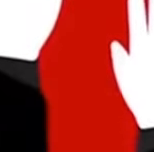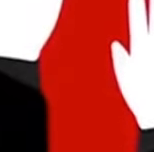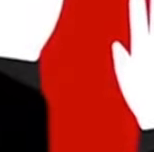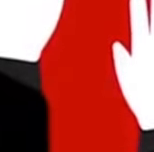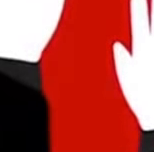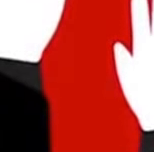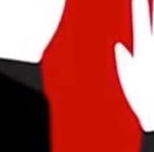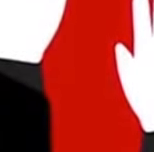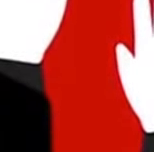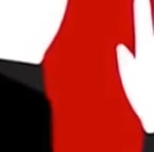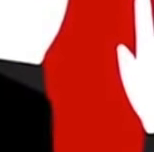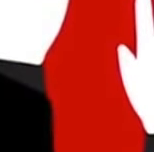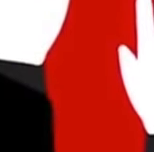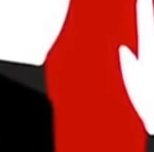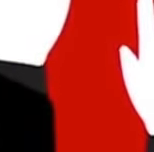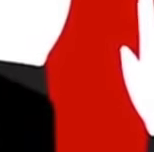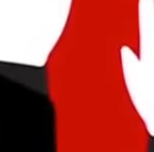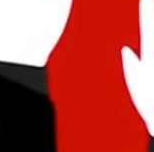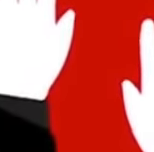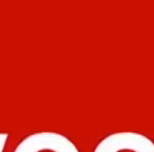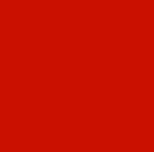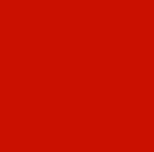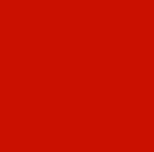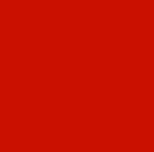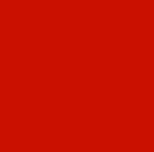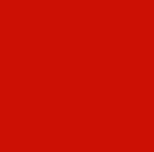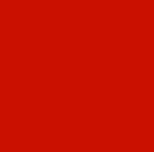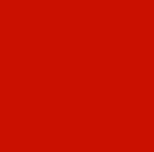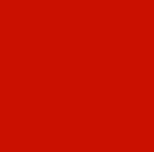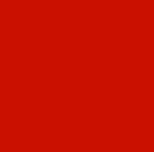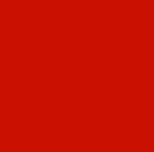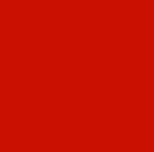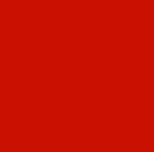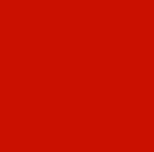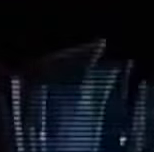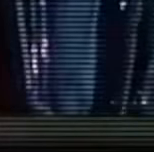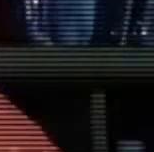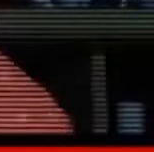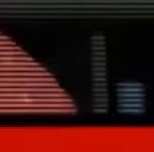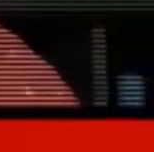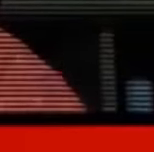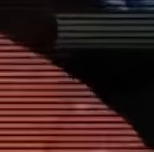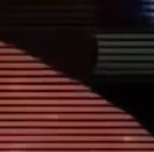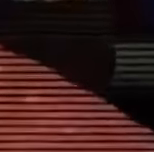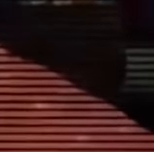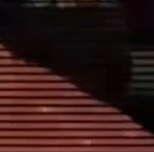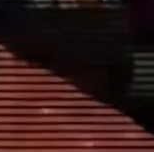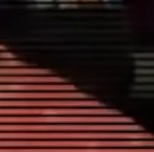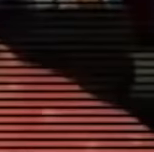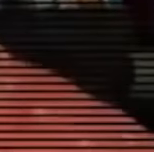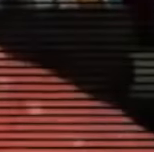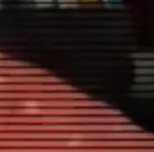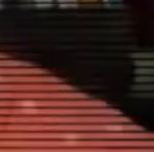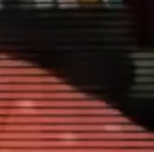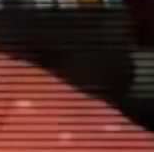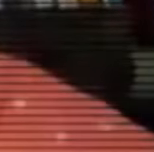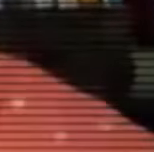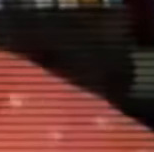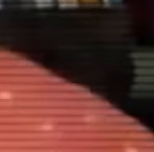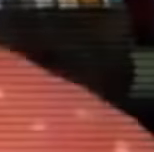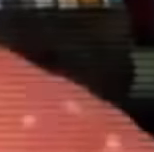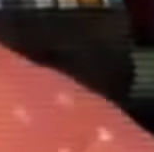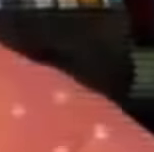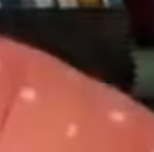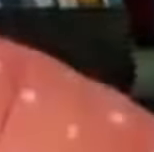para maging legal ang martial law at maisulong ang 1973 Constitution. Dito sa aming barangay na holding ng